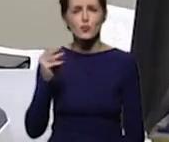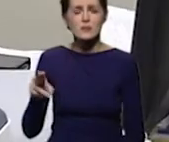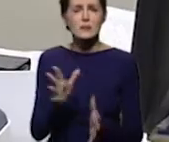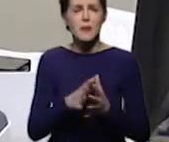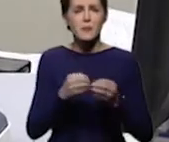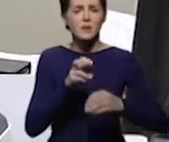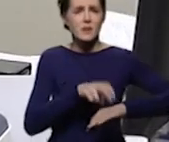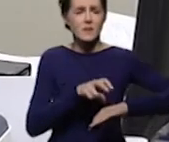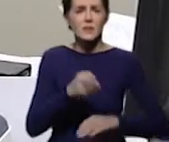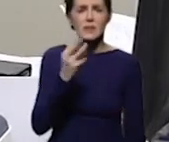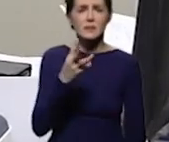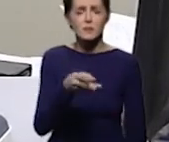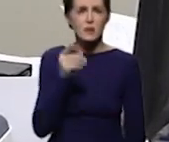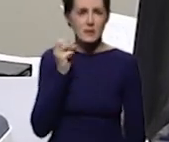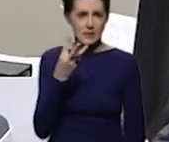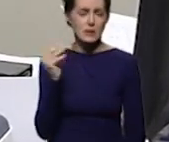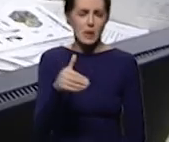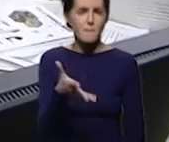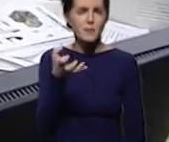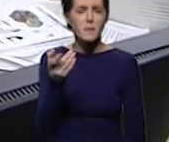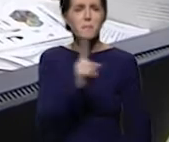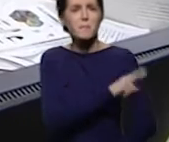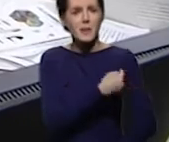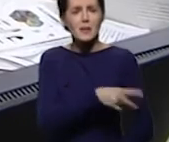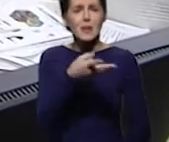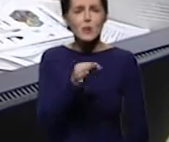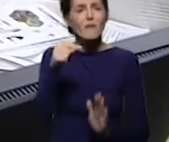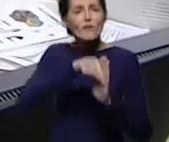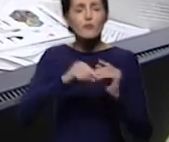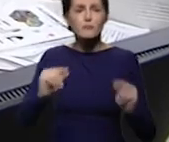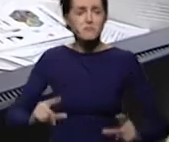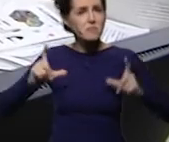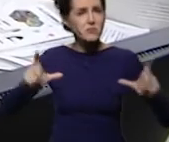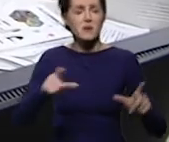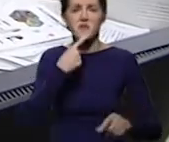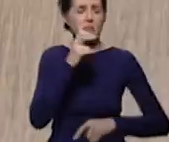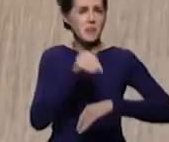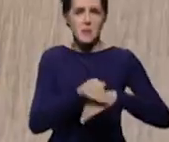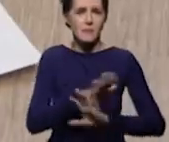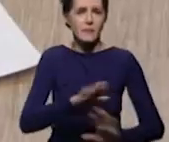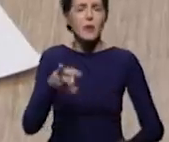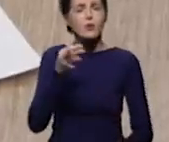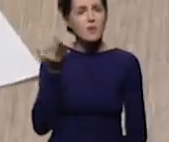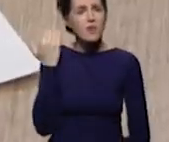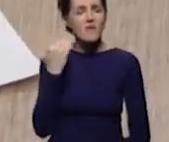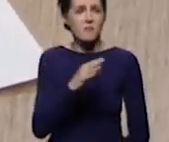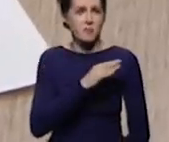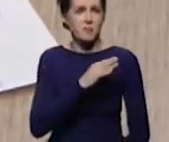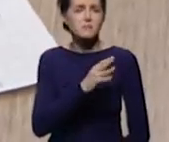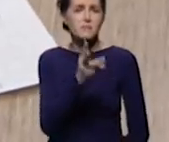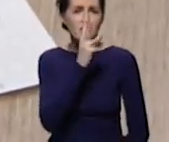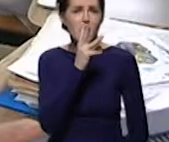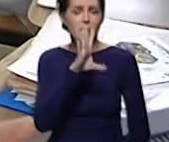лікарів, 13,5 – медсестрам. Проте суттєвого підвищення пані Лілія не помітила. Каже, і раніше зарплатня відповідала